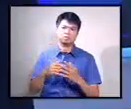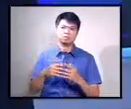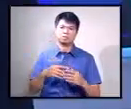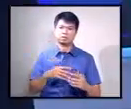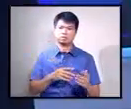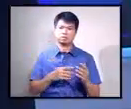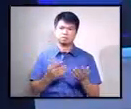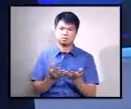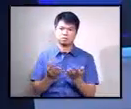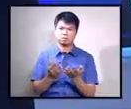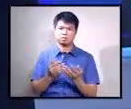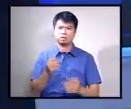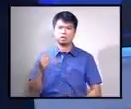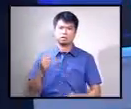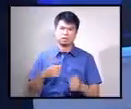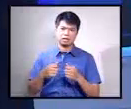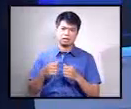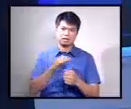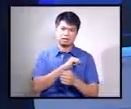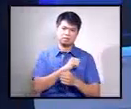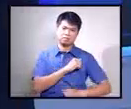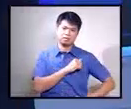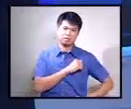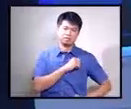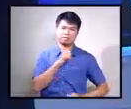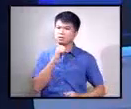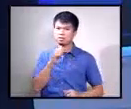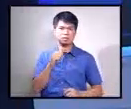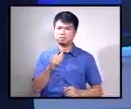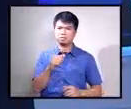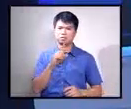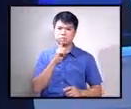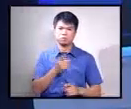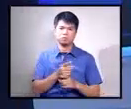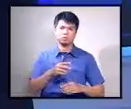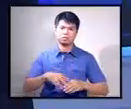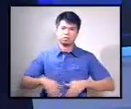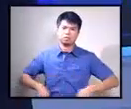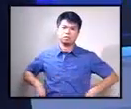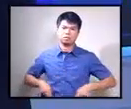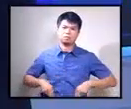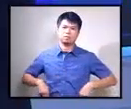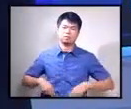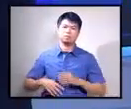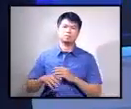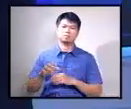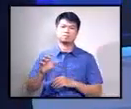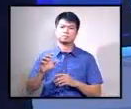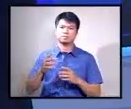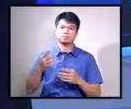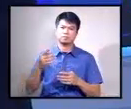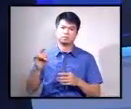ay Admiral Tomas Kloma, gayong hindi naman siya miyembro ng Navy. Noong taong 1978, nilabas ni Marcos ang Presidential Decree